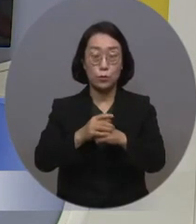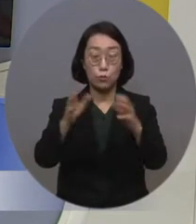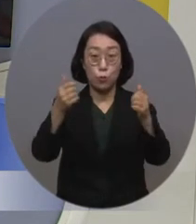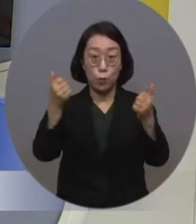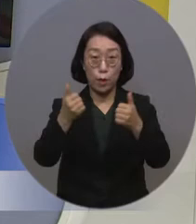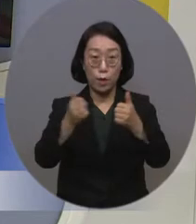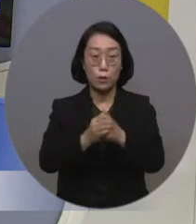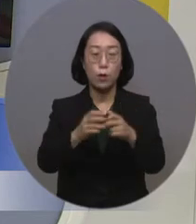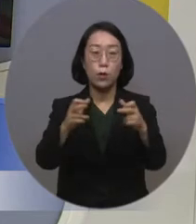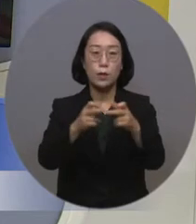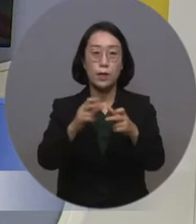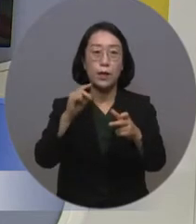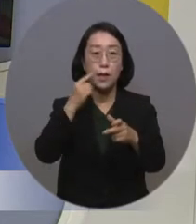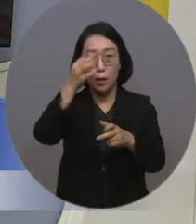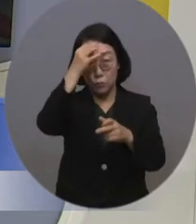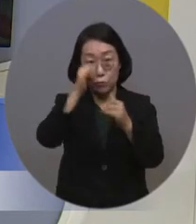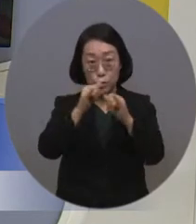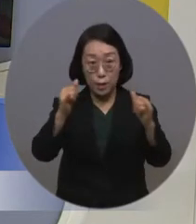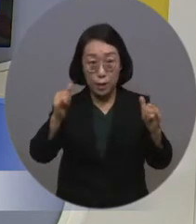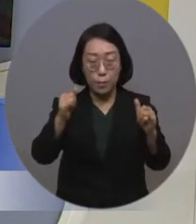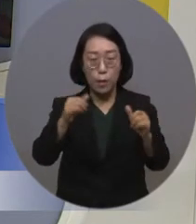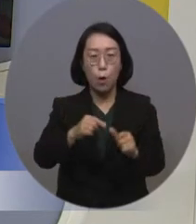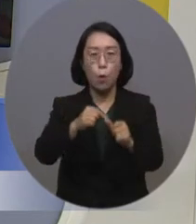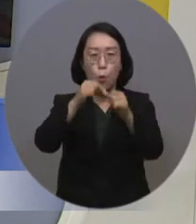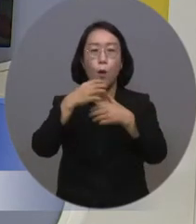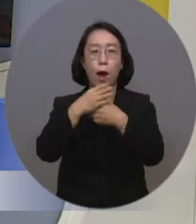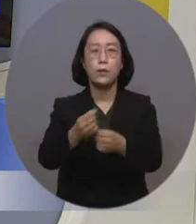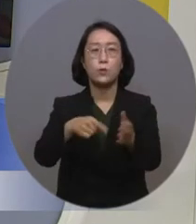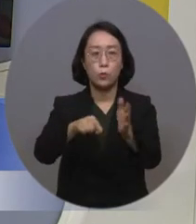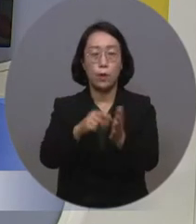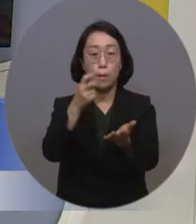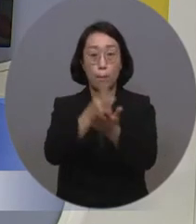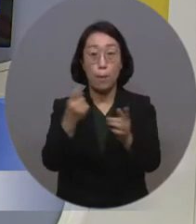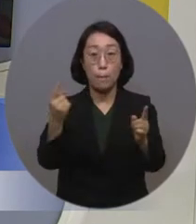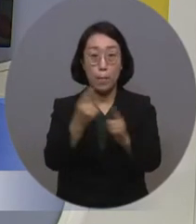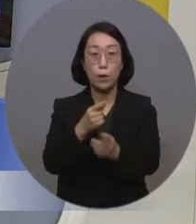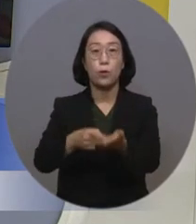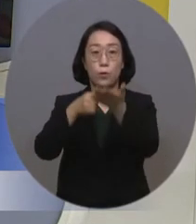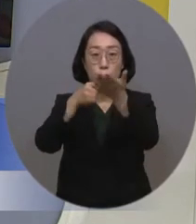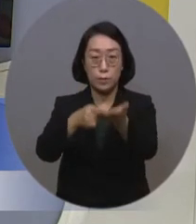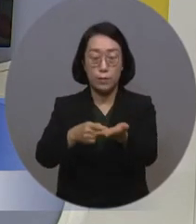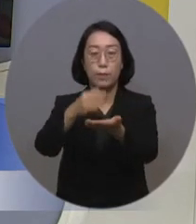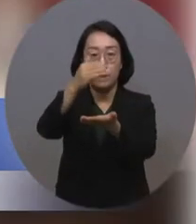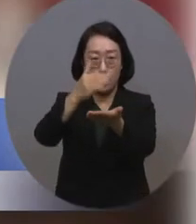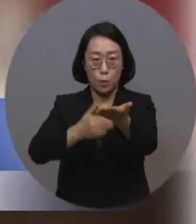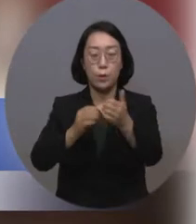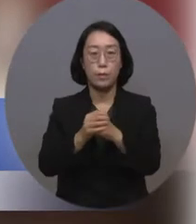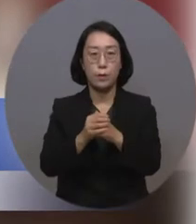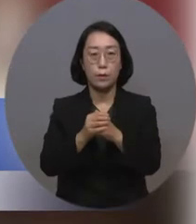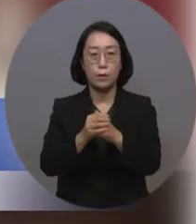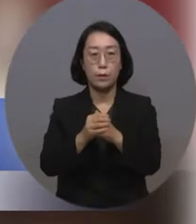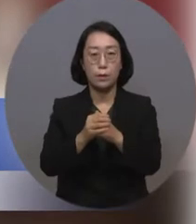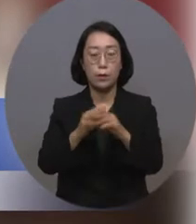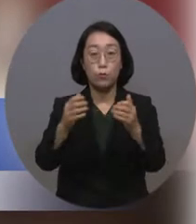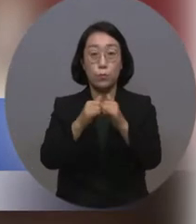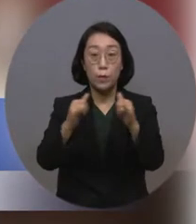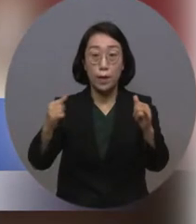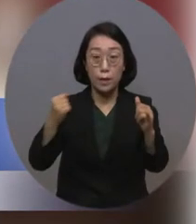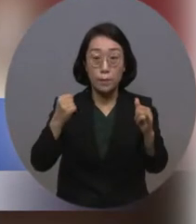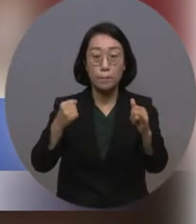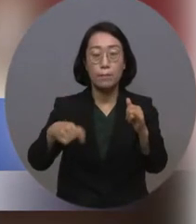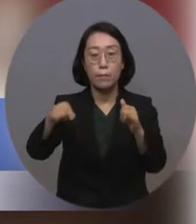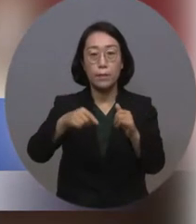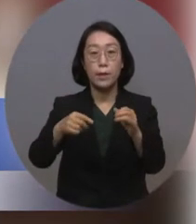장애 예술인 기간제 근로자들의 고용 안정을 위한 개정 법률안이 발의됐다는 소식입니다. 국회 국민의힘 김혜지